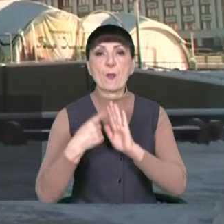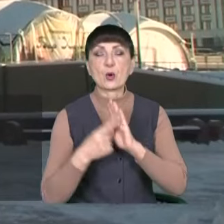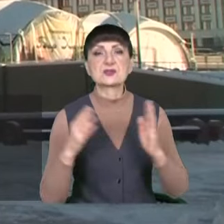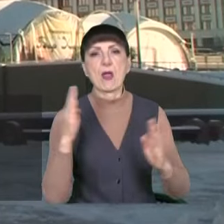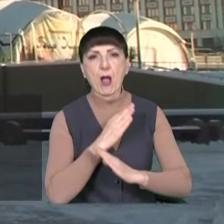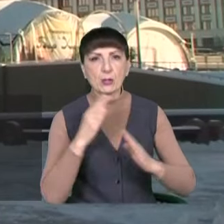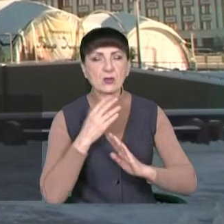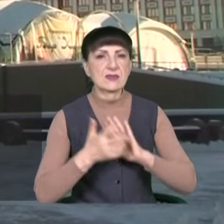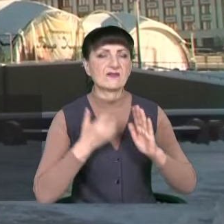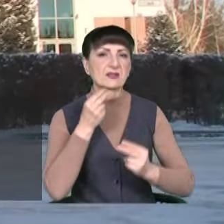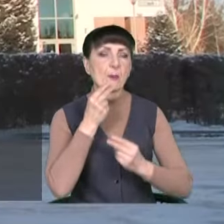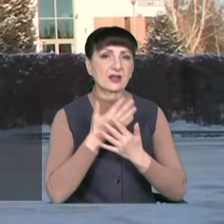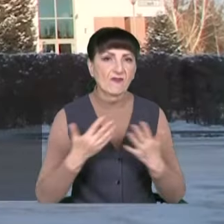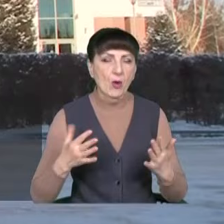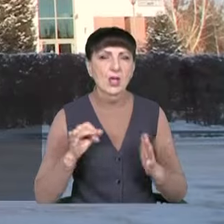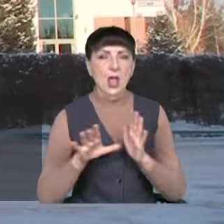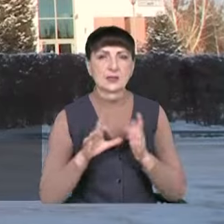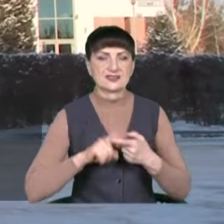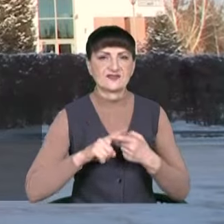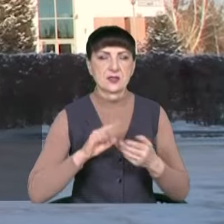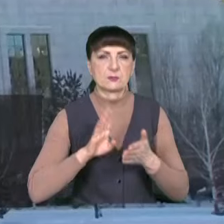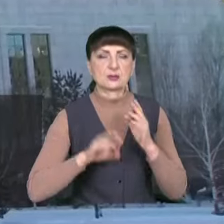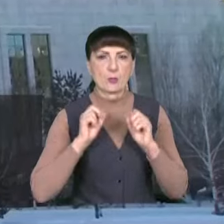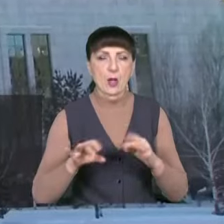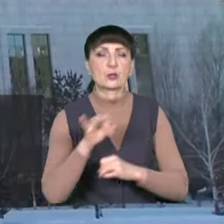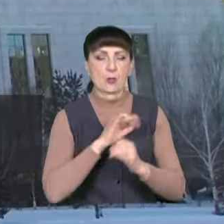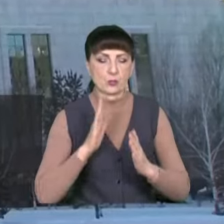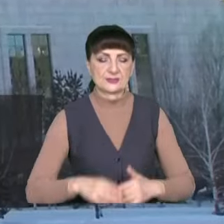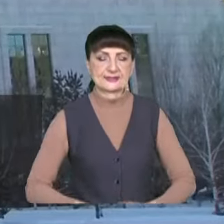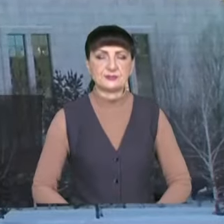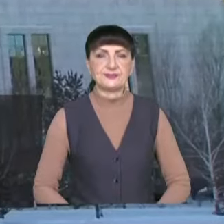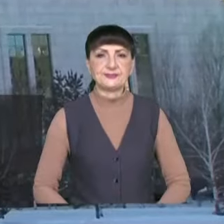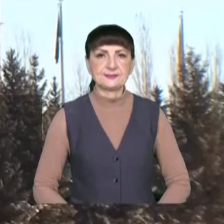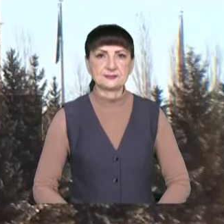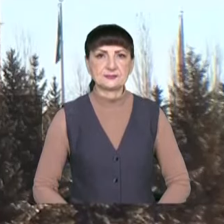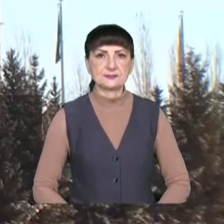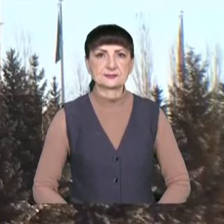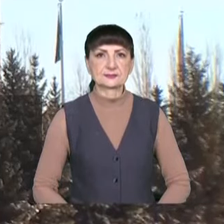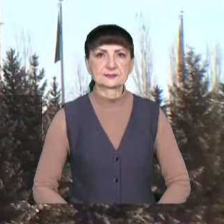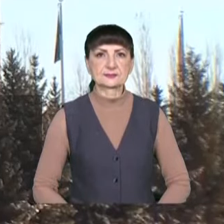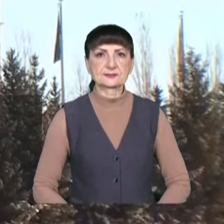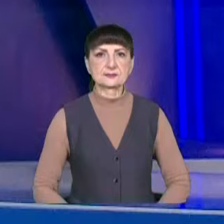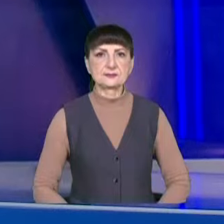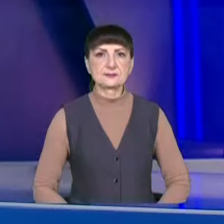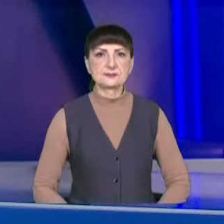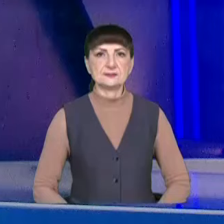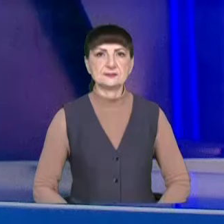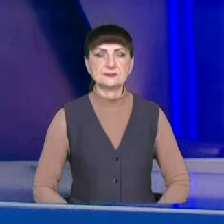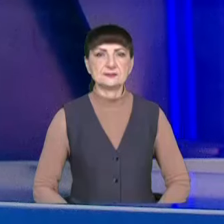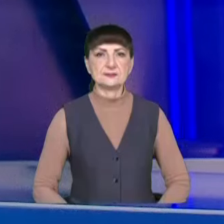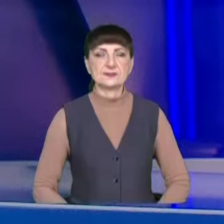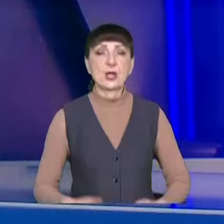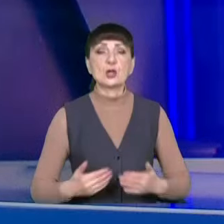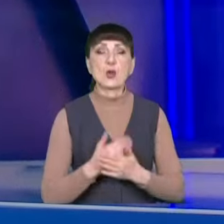экологии, нехватки продовольствия и энергетической безопасности. Айдана Нураш, Ганик Калуев, телеканал Алматы.